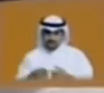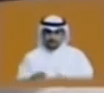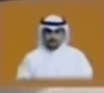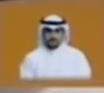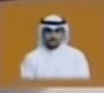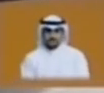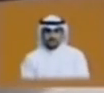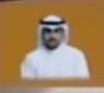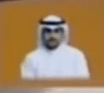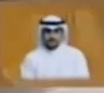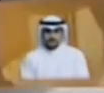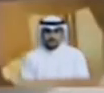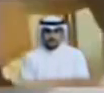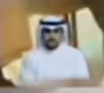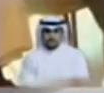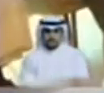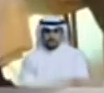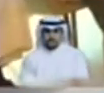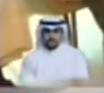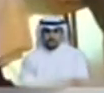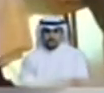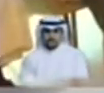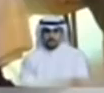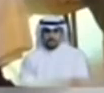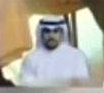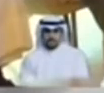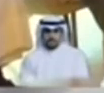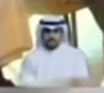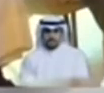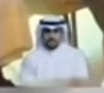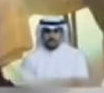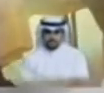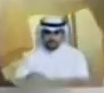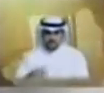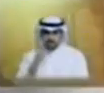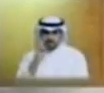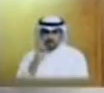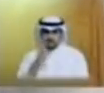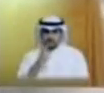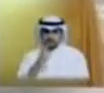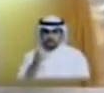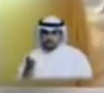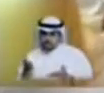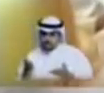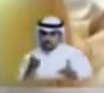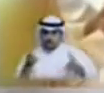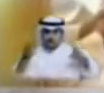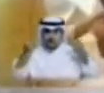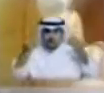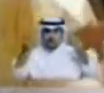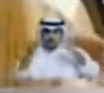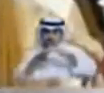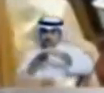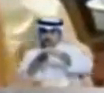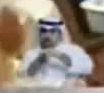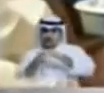هذا باب الجناح، هو هني راح يوقفون، يدخل داخل بعد السياج ويوقف ويقابلهم بهالجهة من داخل الجناح، ما